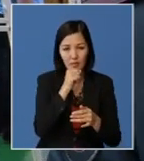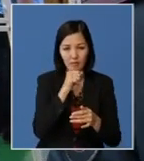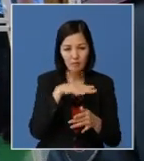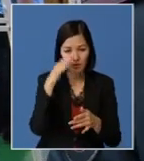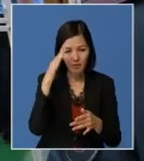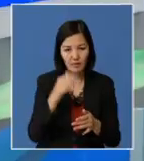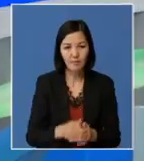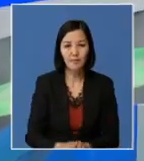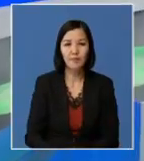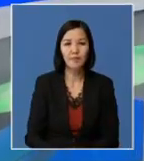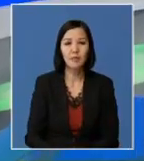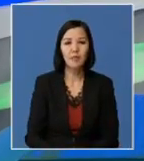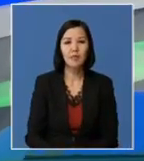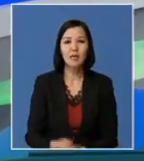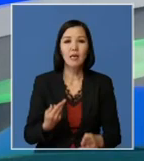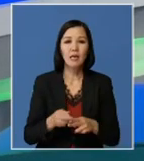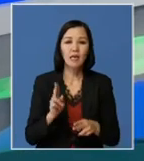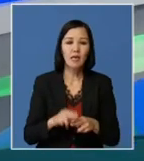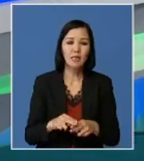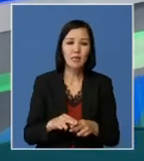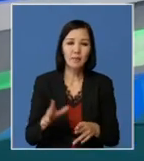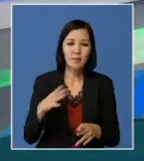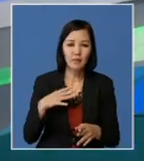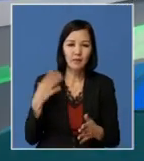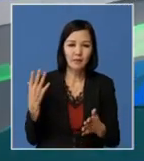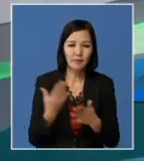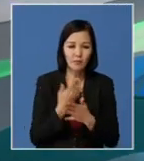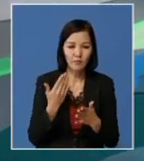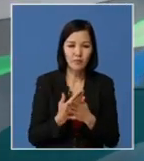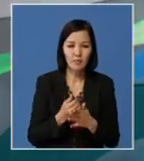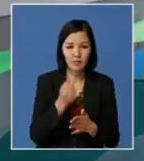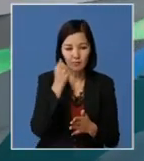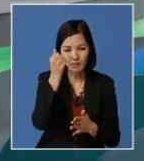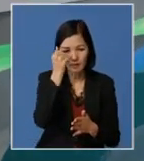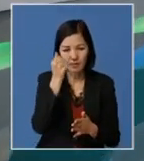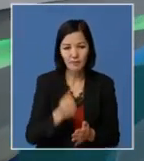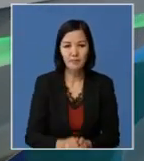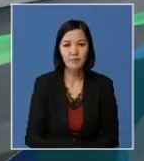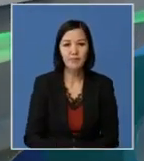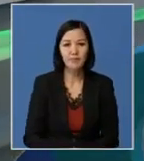Это была вся информация к этому часу. Спасибо за внимание. До свидания.